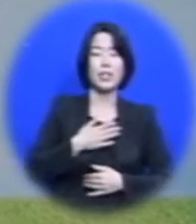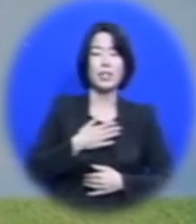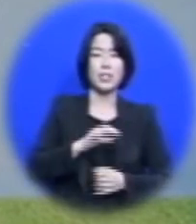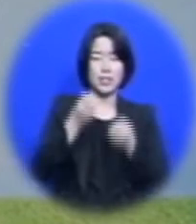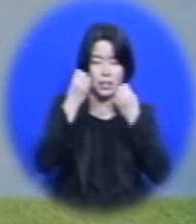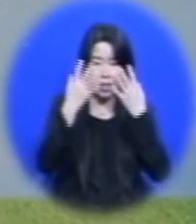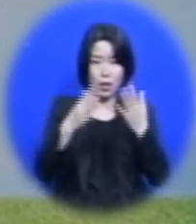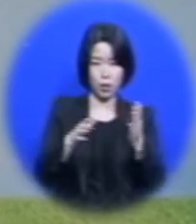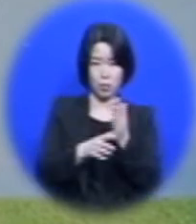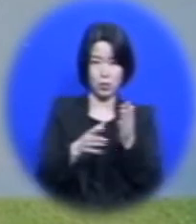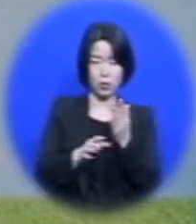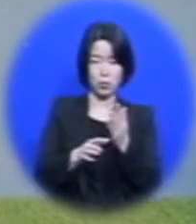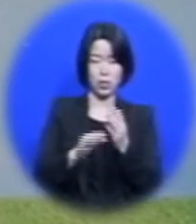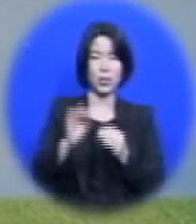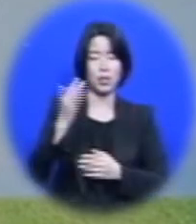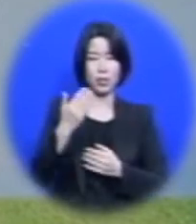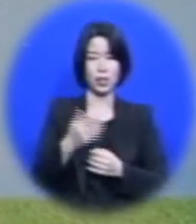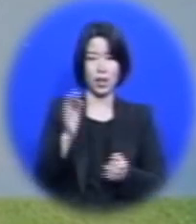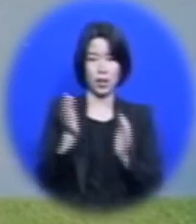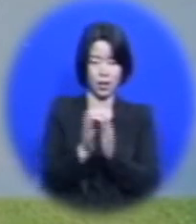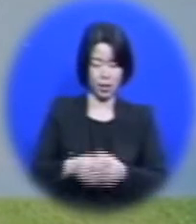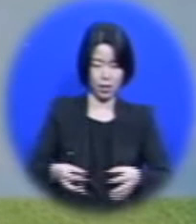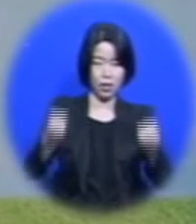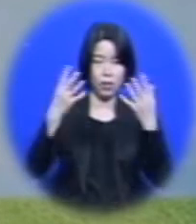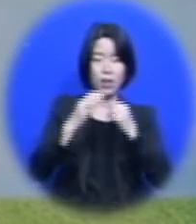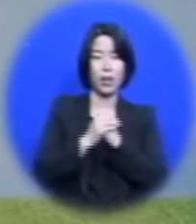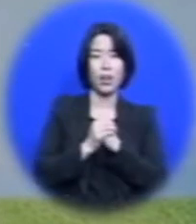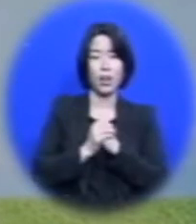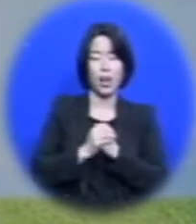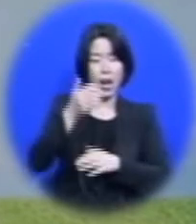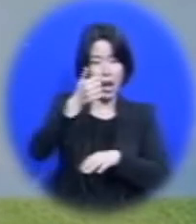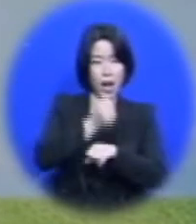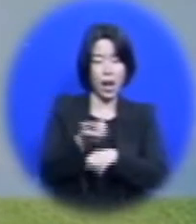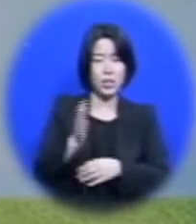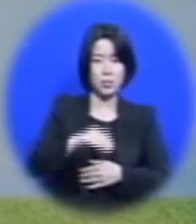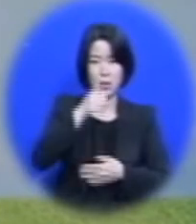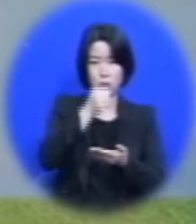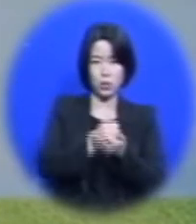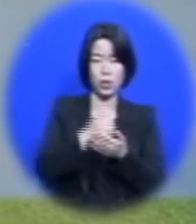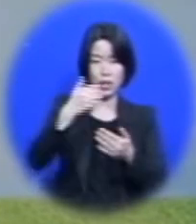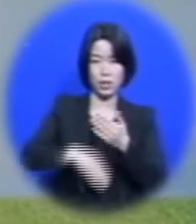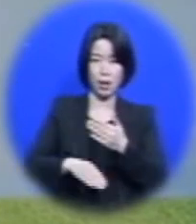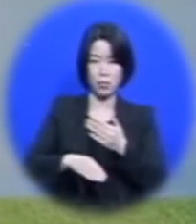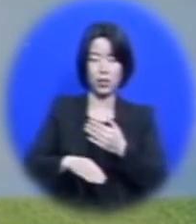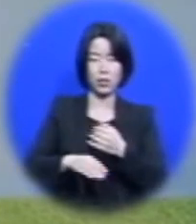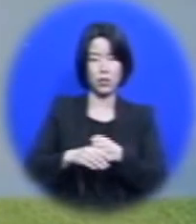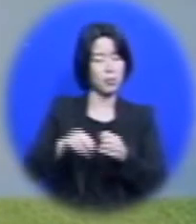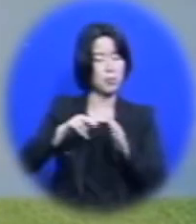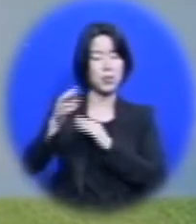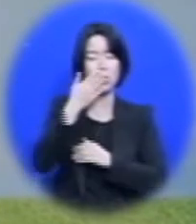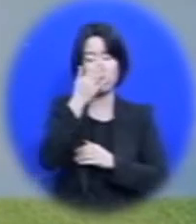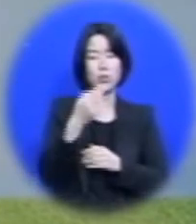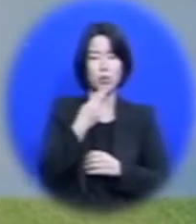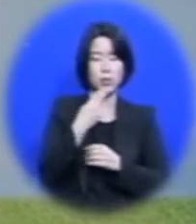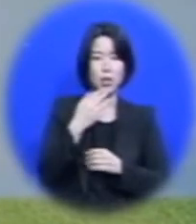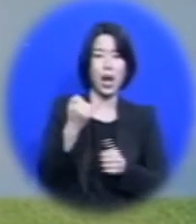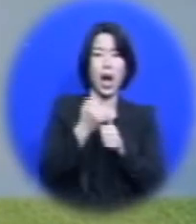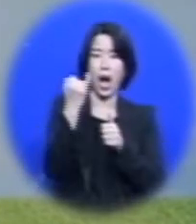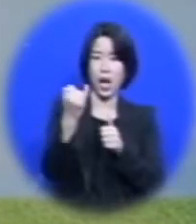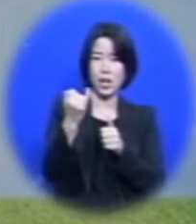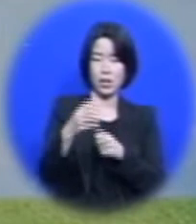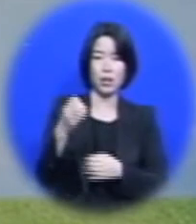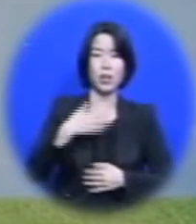피조물이 되었다. 할렐루야. 하지만 죄악이 남긴 결과를 피해갈 수는 없었다. 아내는 조금씩 나를 신뢰하는